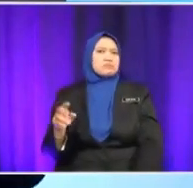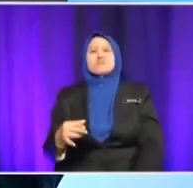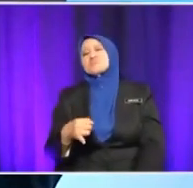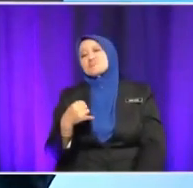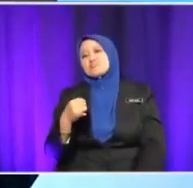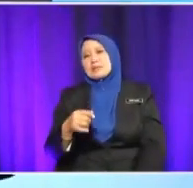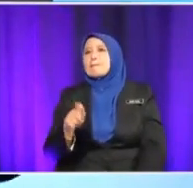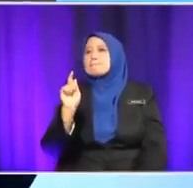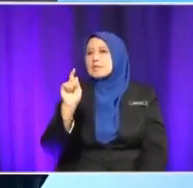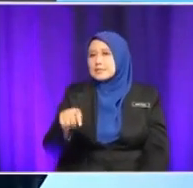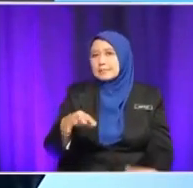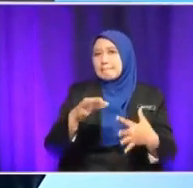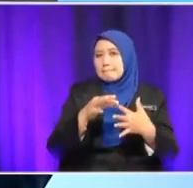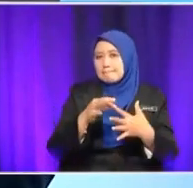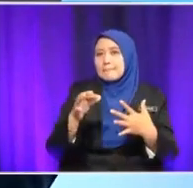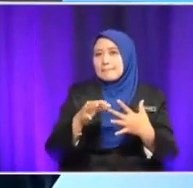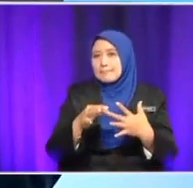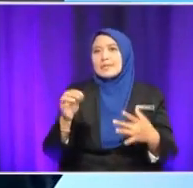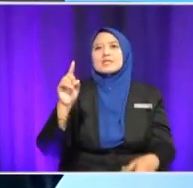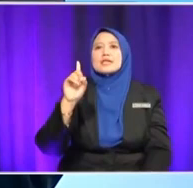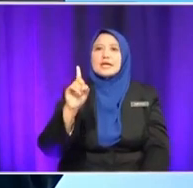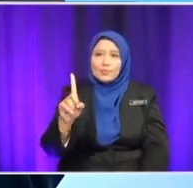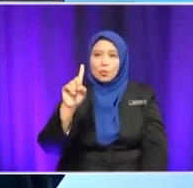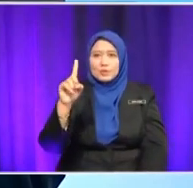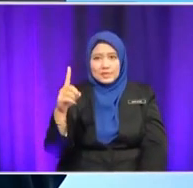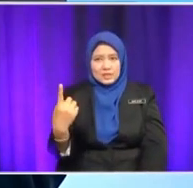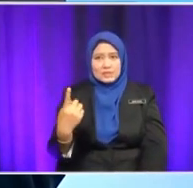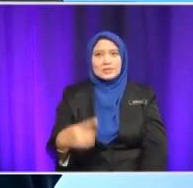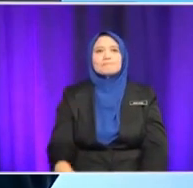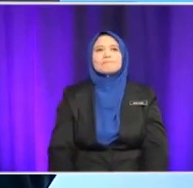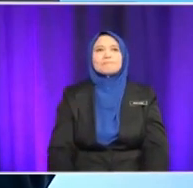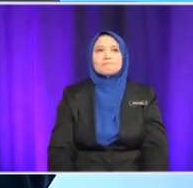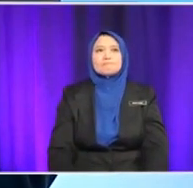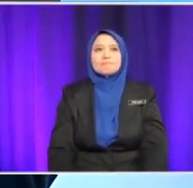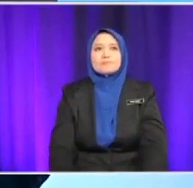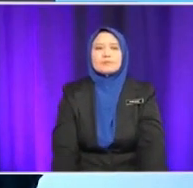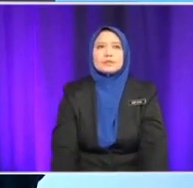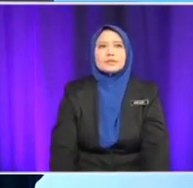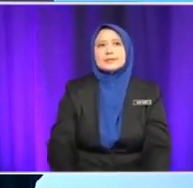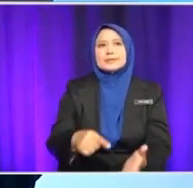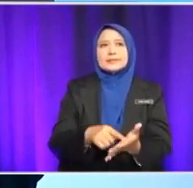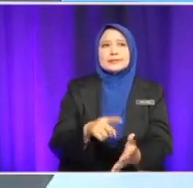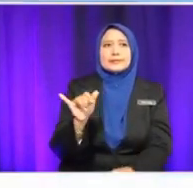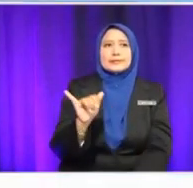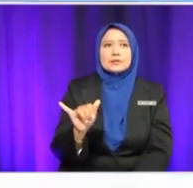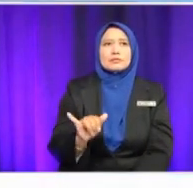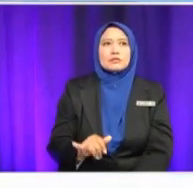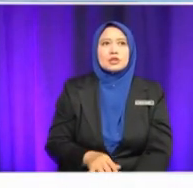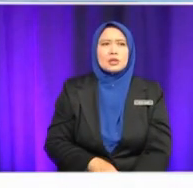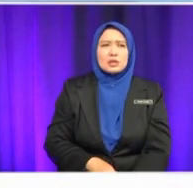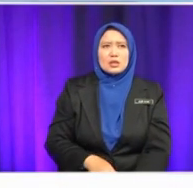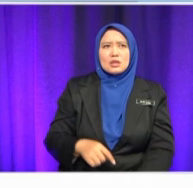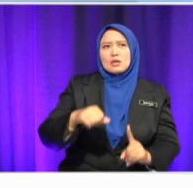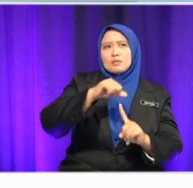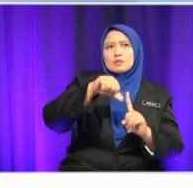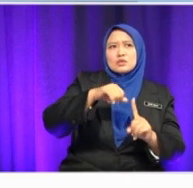jadi markas tidak Dikirim ah Sayang lah apa di situ seterusnya Apabila saya bercakap